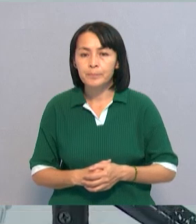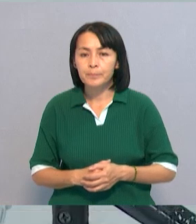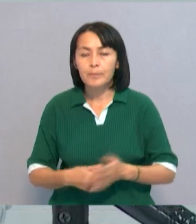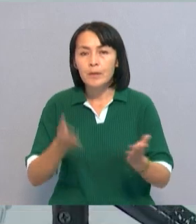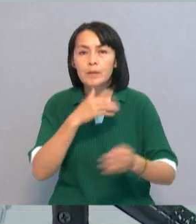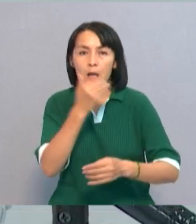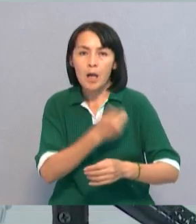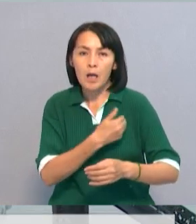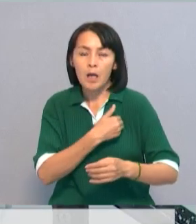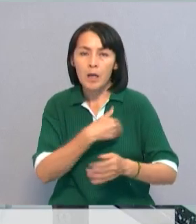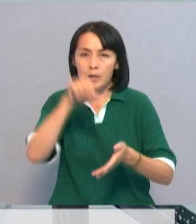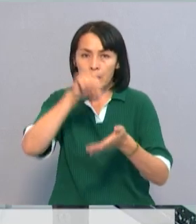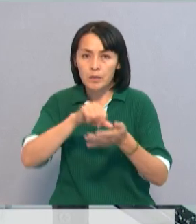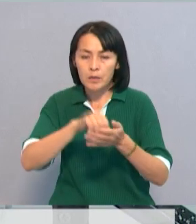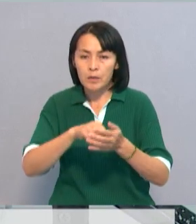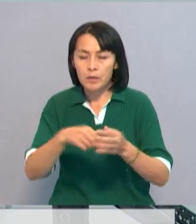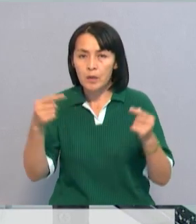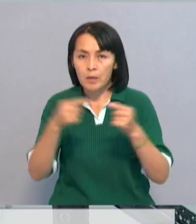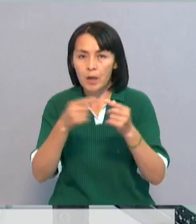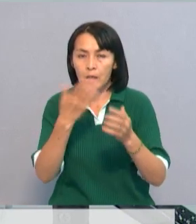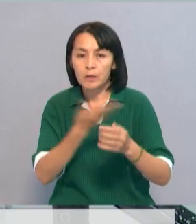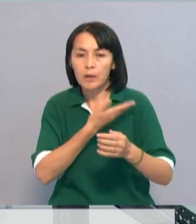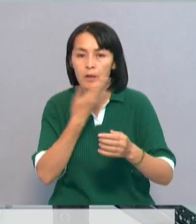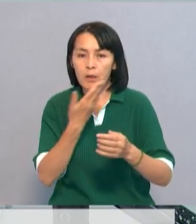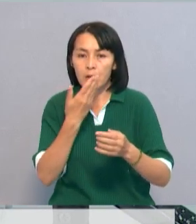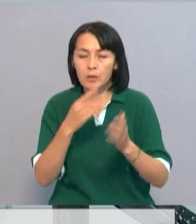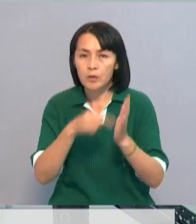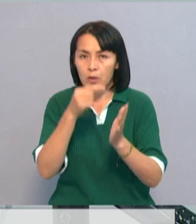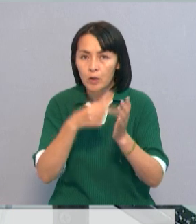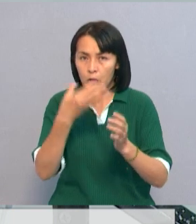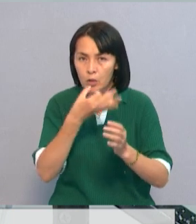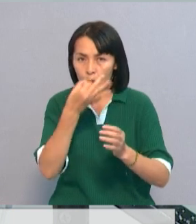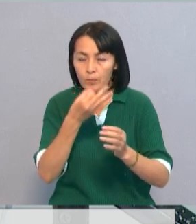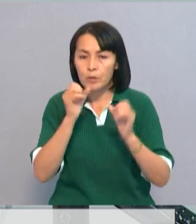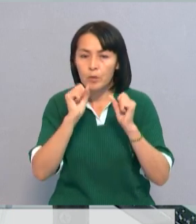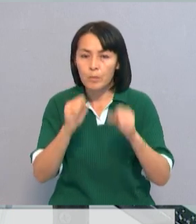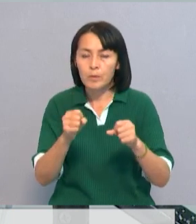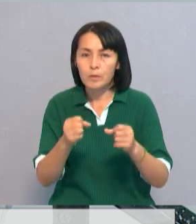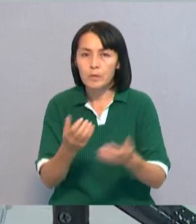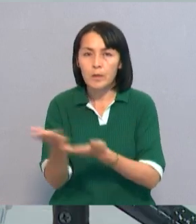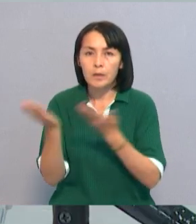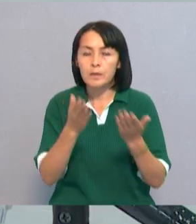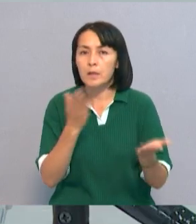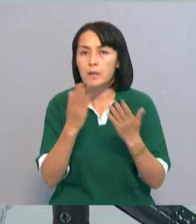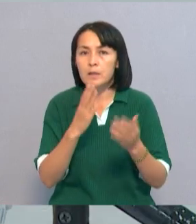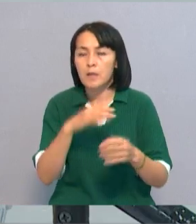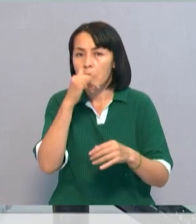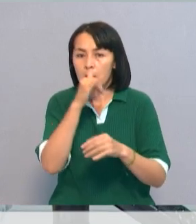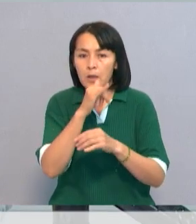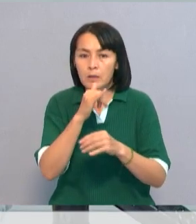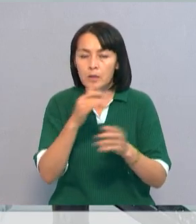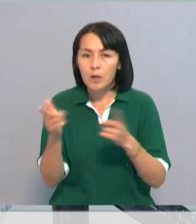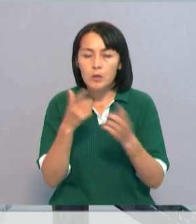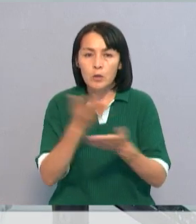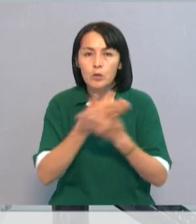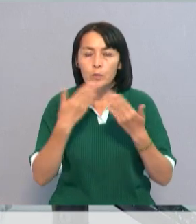Если вы хотите выступить с конкретным докладом и ответить на конкретные вопросы, трибуна ваша. Если вы не готовы,